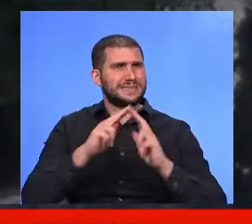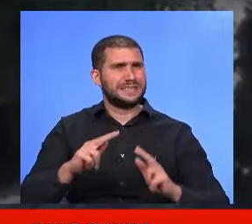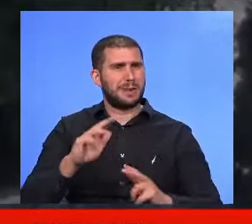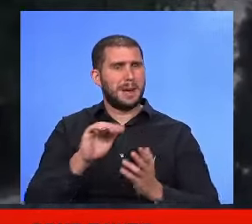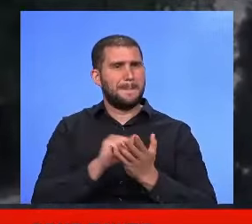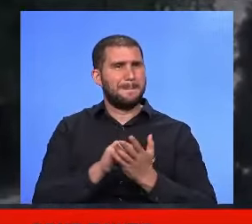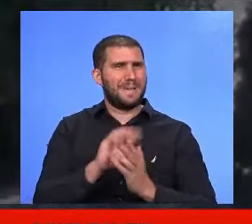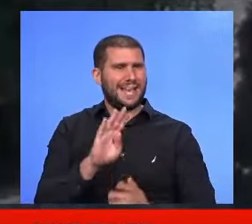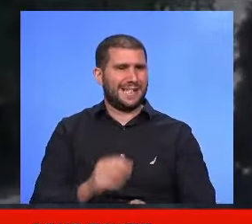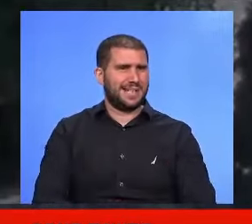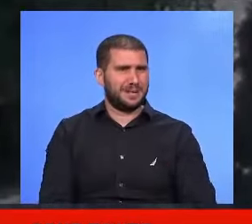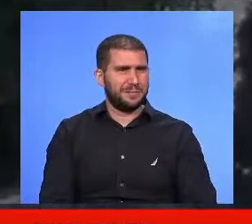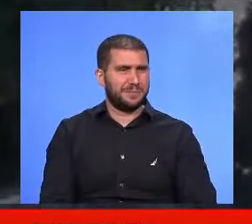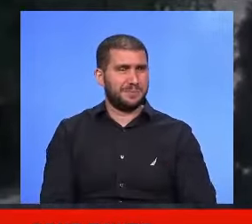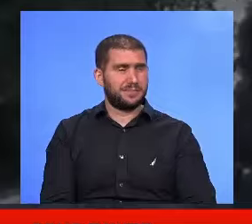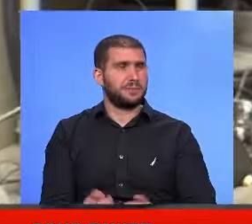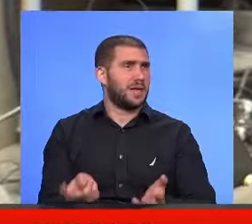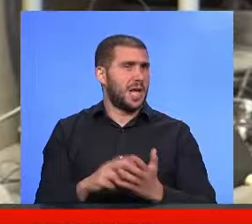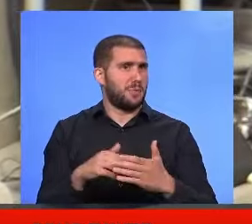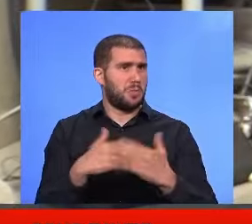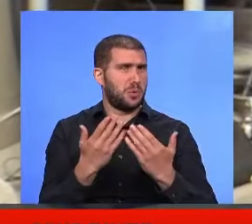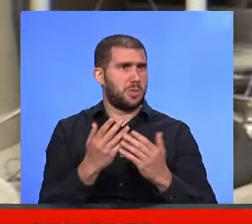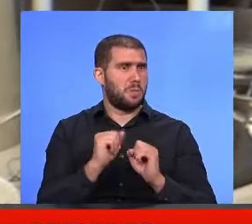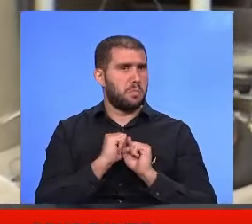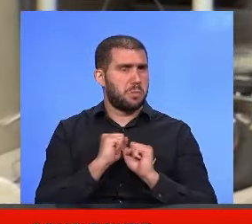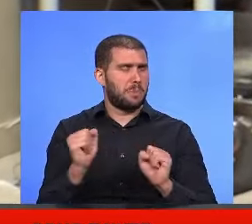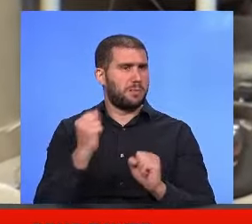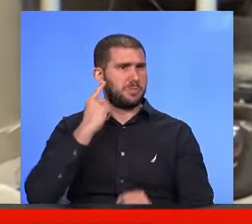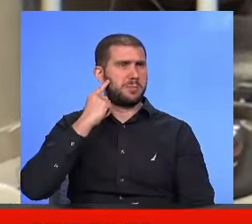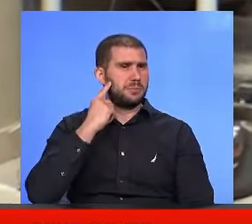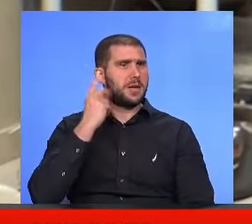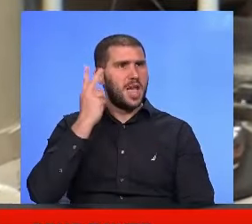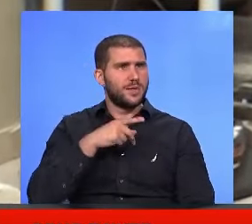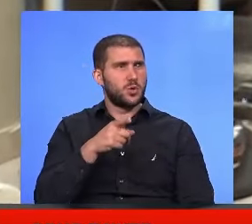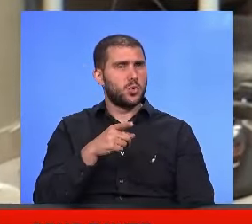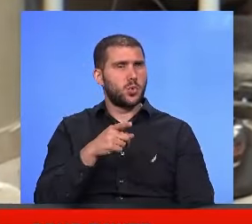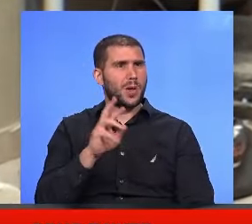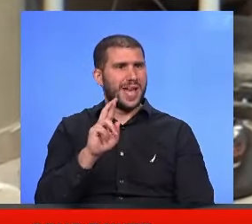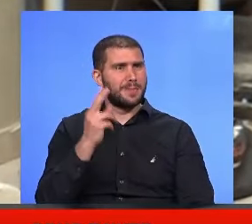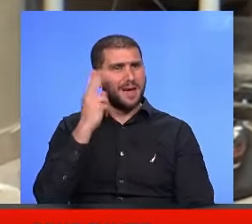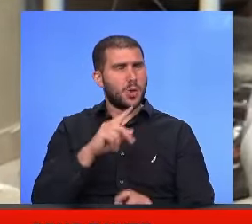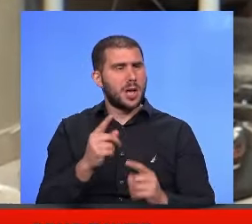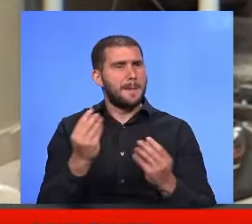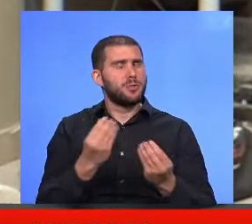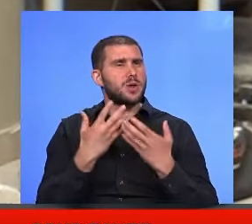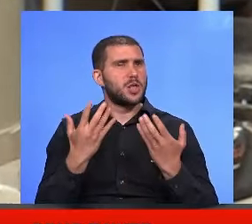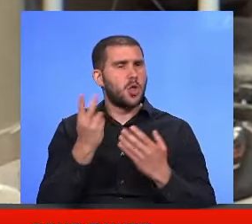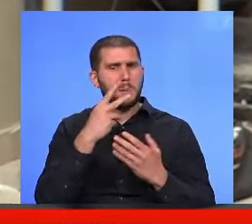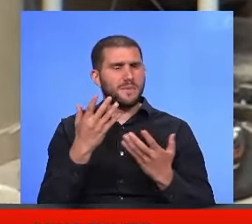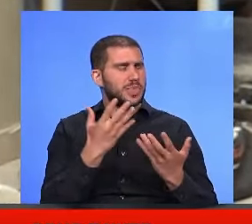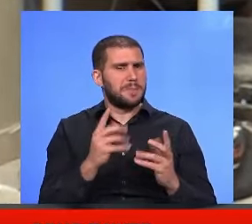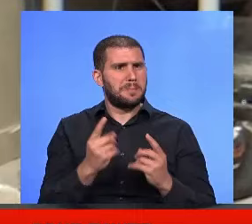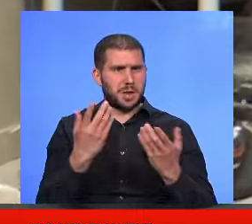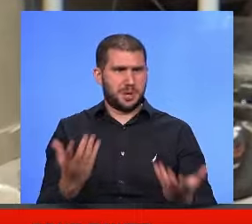בצימר בבארי. סתמנו בבוקר, בום, כאילו זהו, מבינים שזה ברעים, מבינים שקרה משהו גדול, או מבינים בדיוק